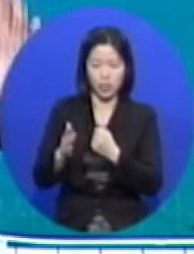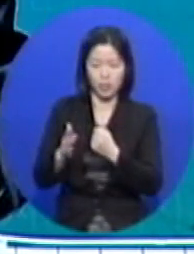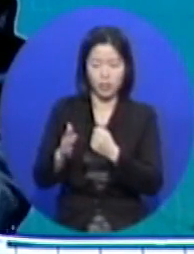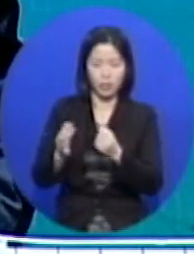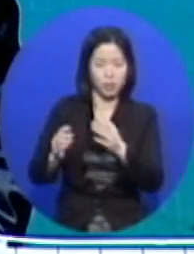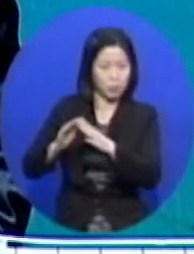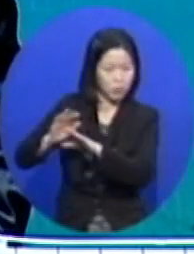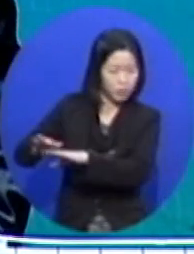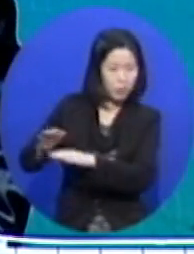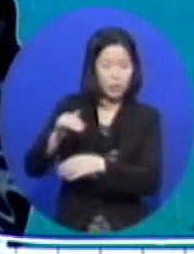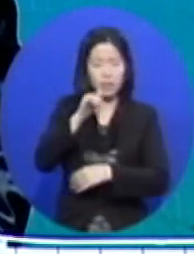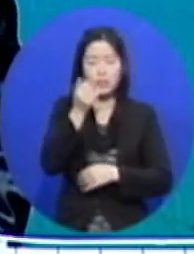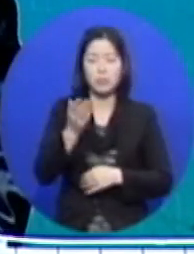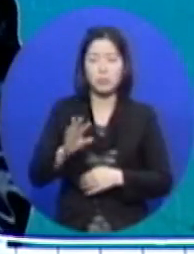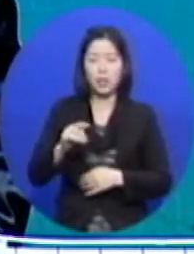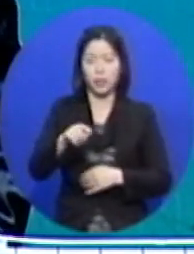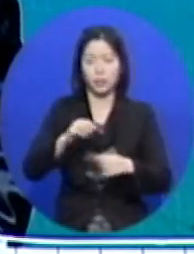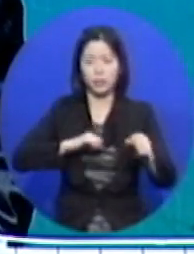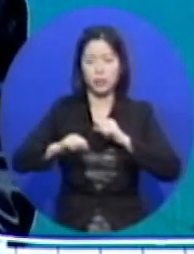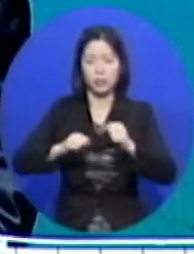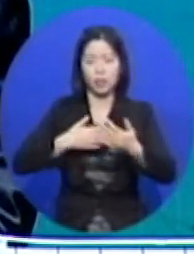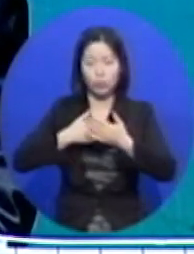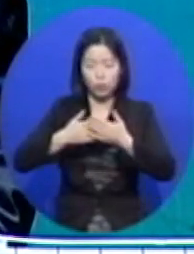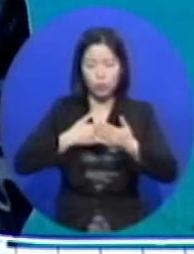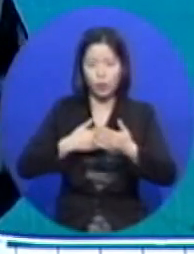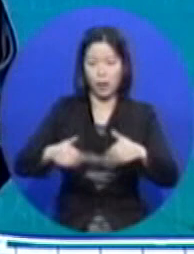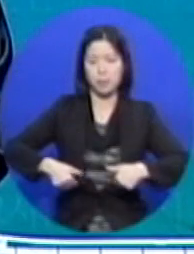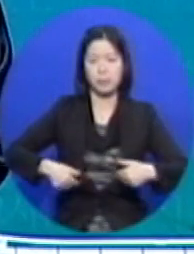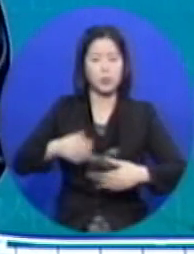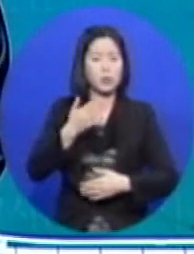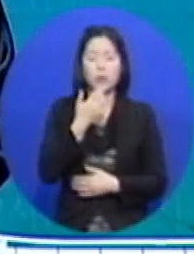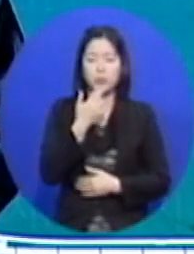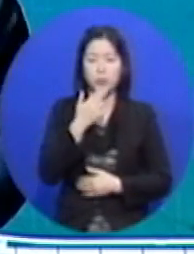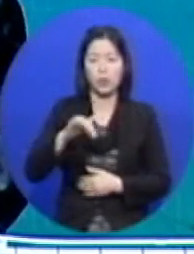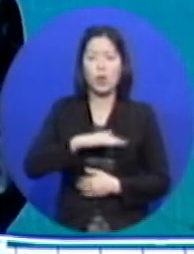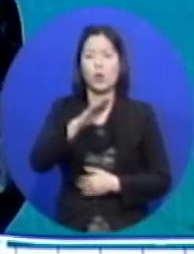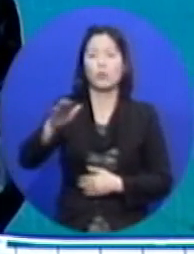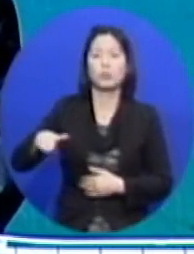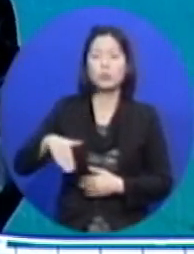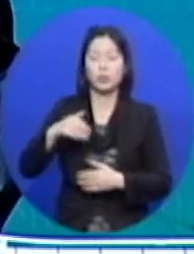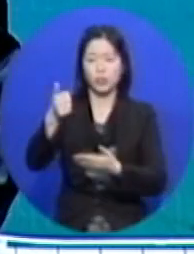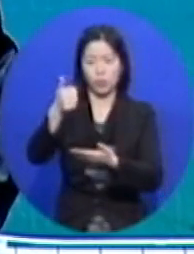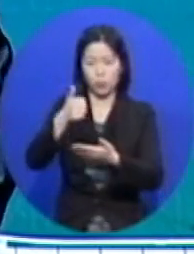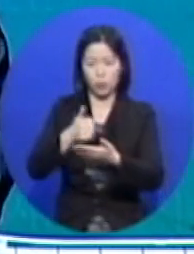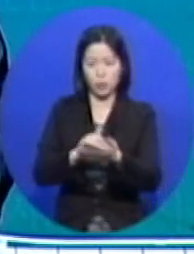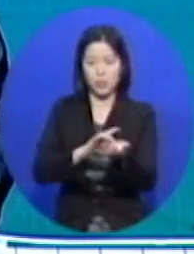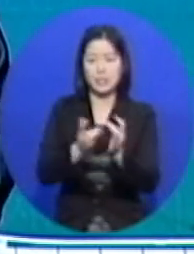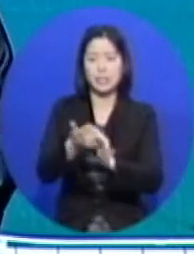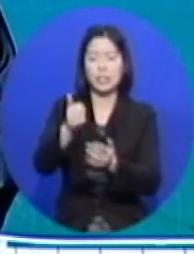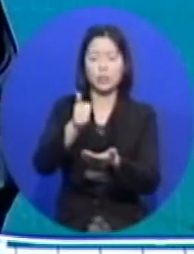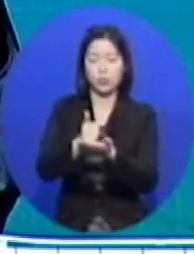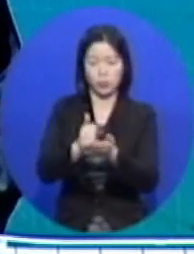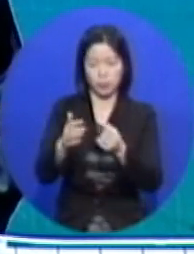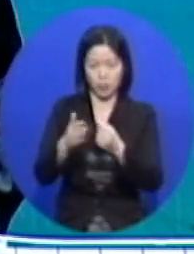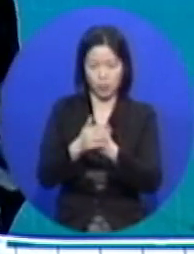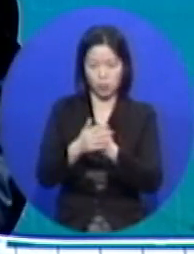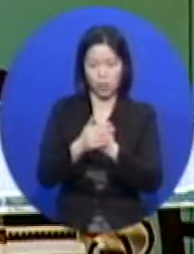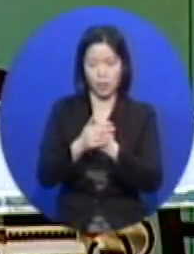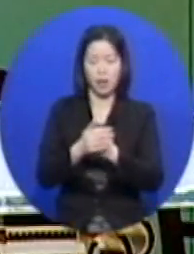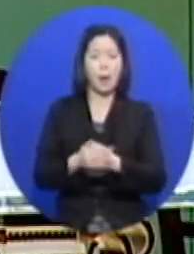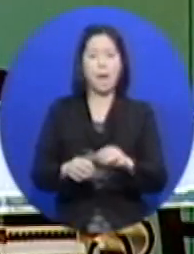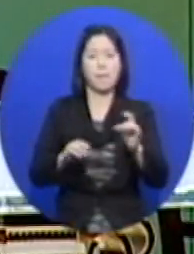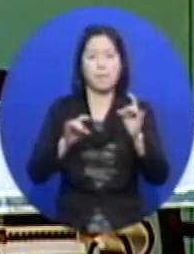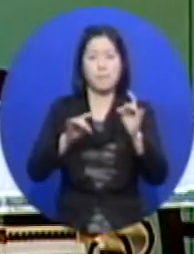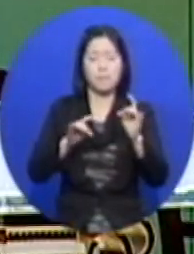두려워할 이유가 없어요 우리 안에 오신 예수님 때문입니다 마태복음 28장 18절에